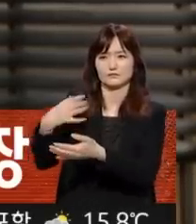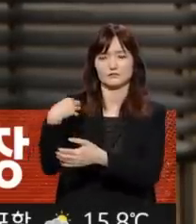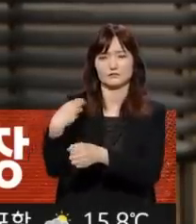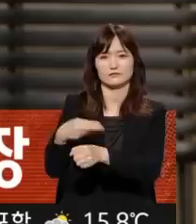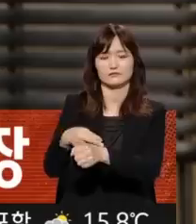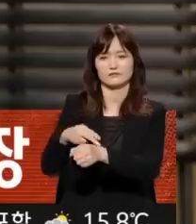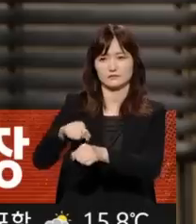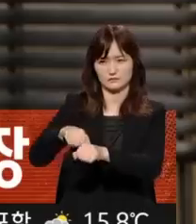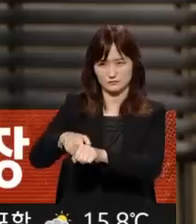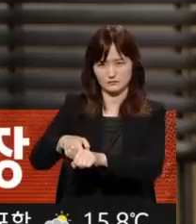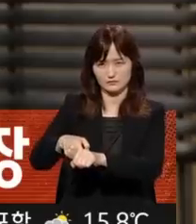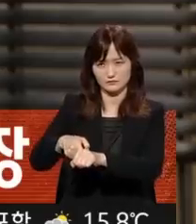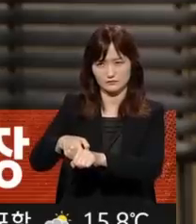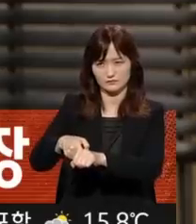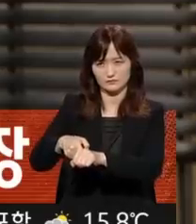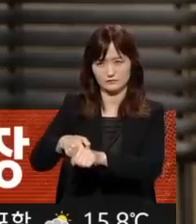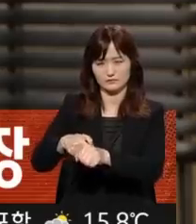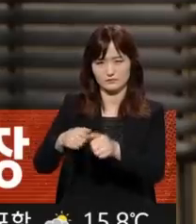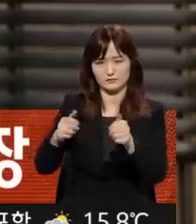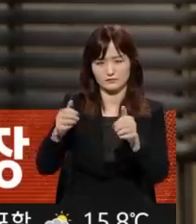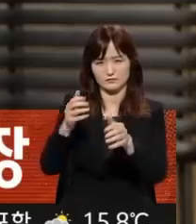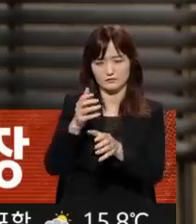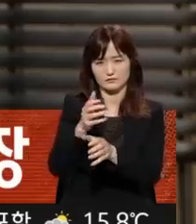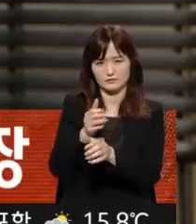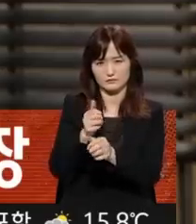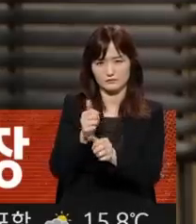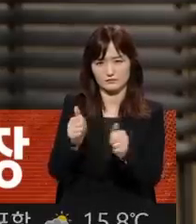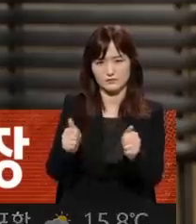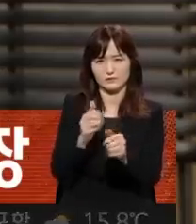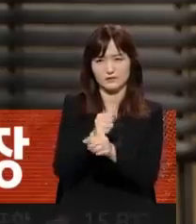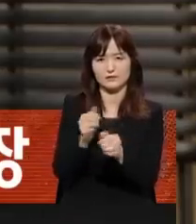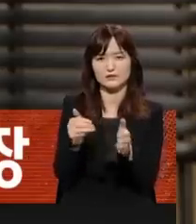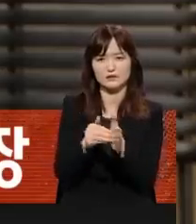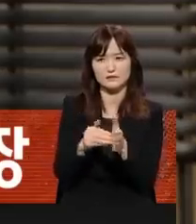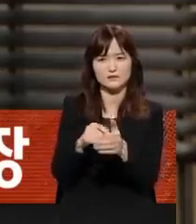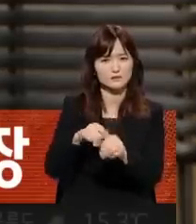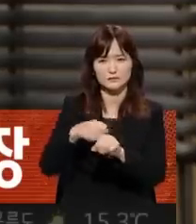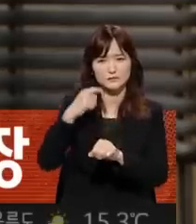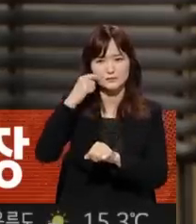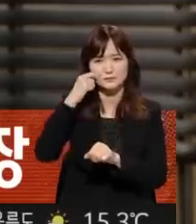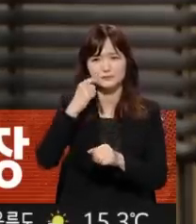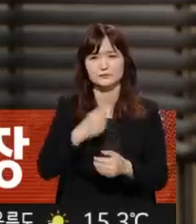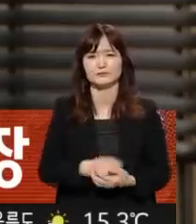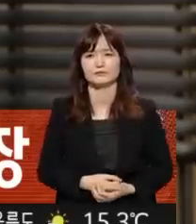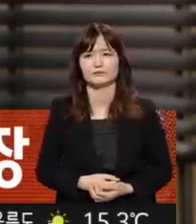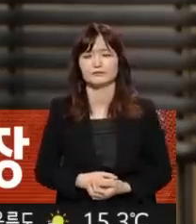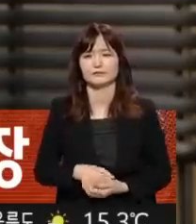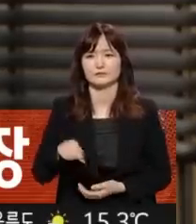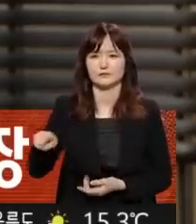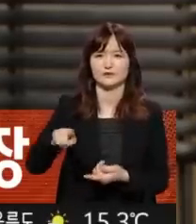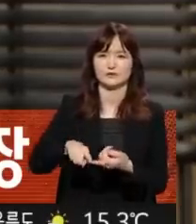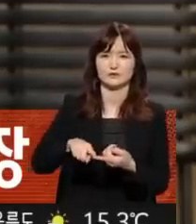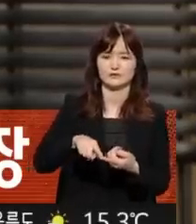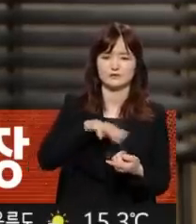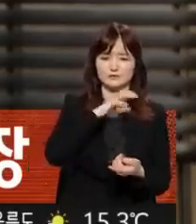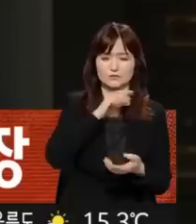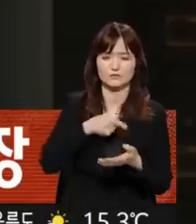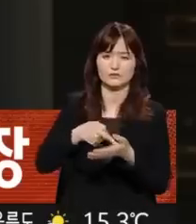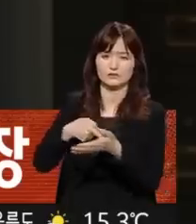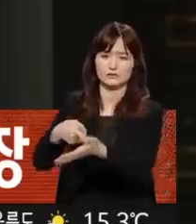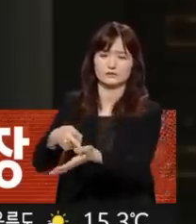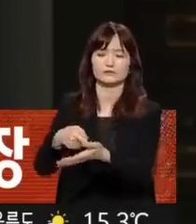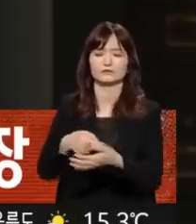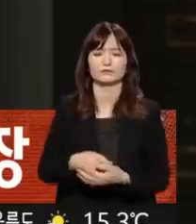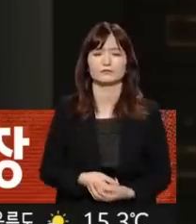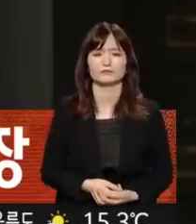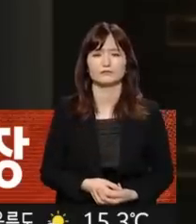처벌해 달라고 하더라도 현실적으로 뭐 공소시효가 다 지나서 이게 처벌의 세상은 아니겠습니다만 일단 지금 이에 대해서 그렇게 문제 제기를 하고 있는 상황입니다 자